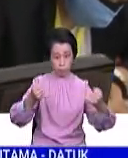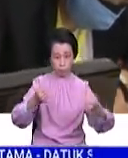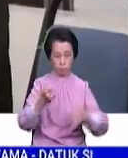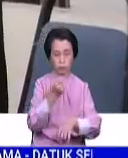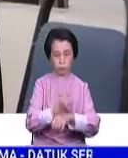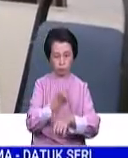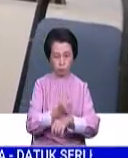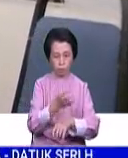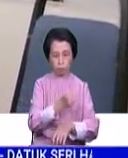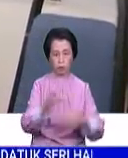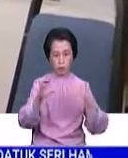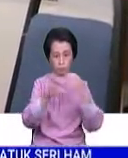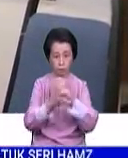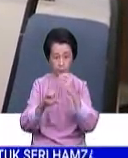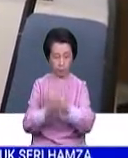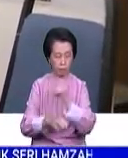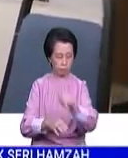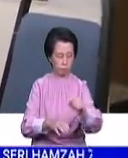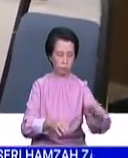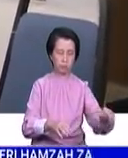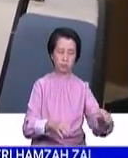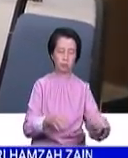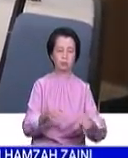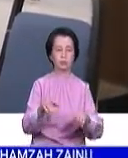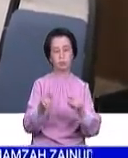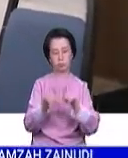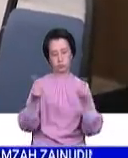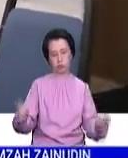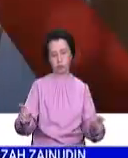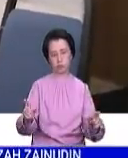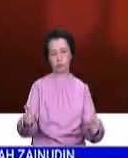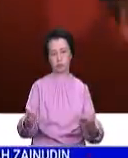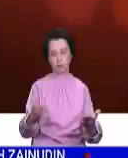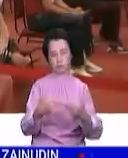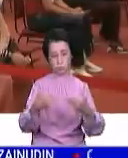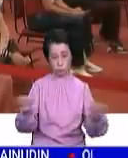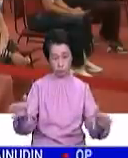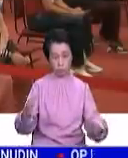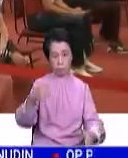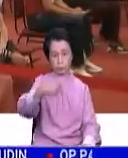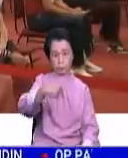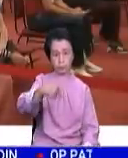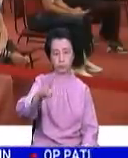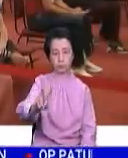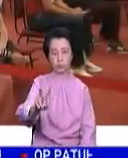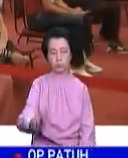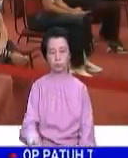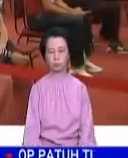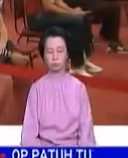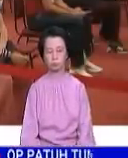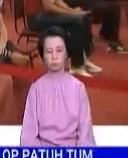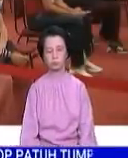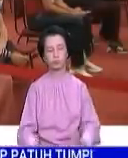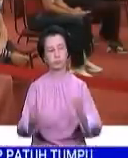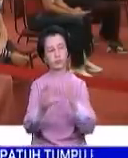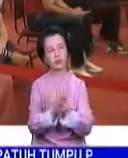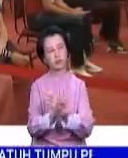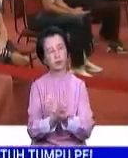penugasan dan juga cabaran yang dilalui mereka sepanjang beroperasi. Cabaran utama